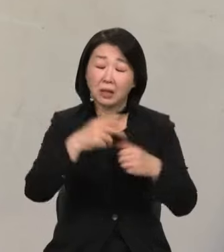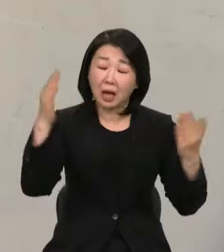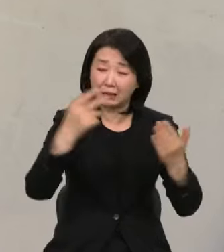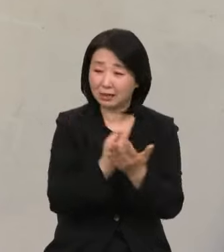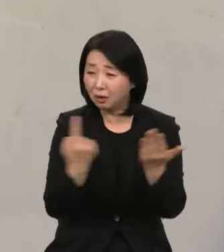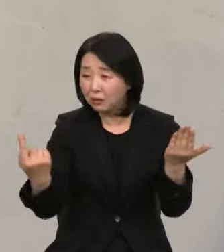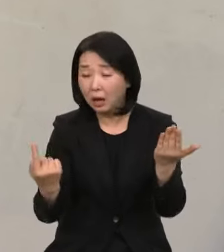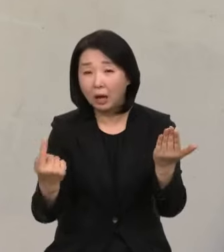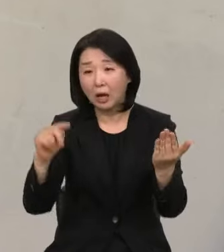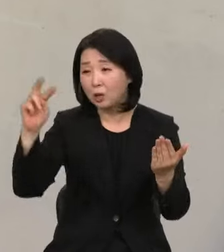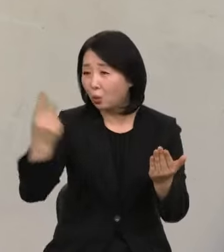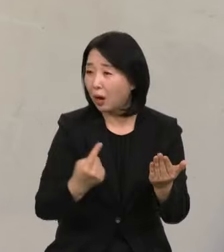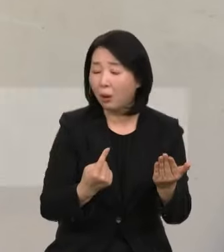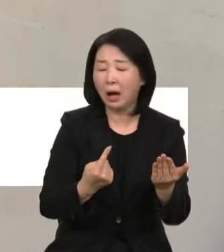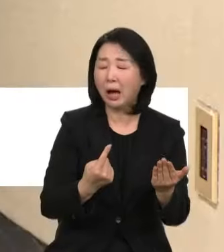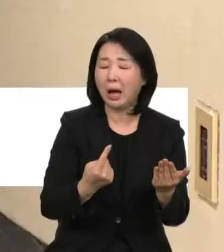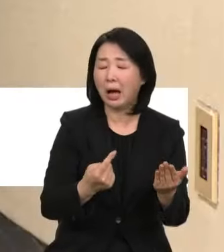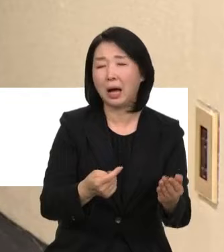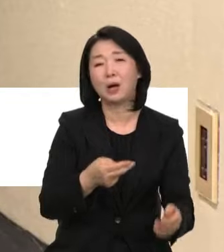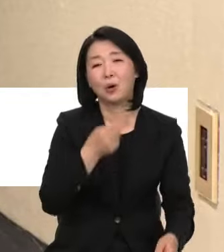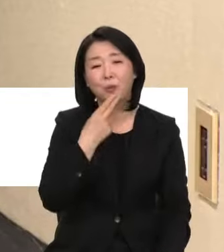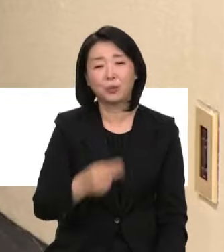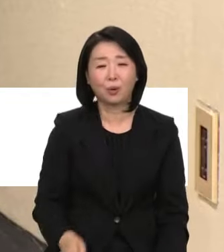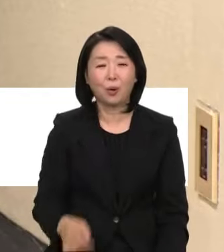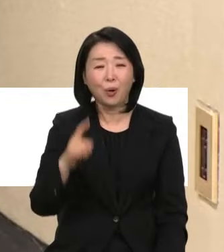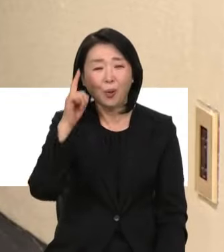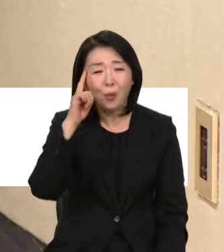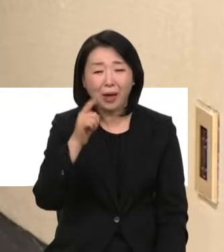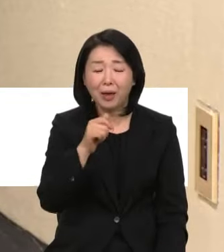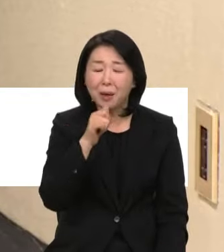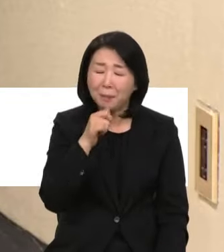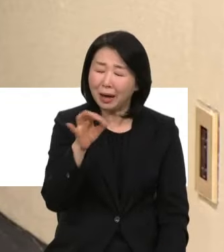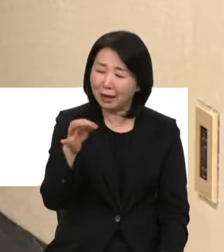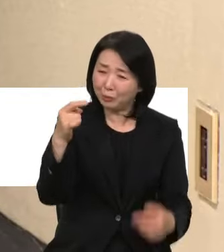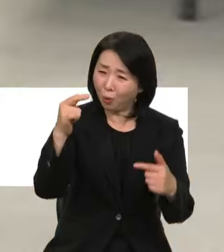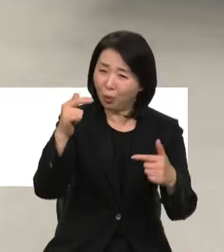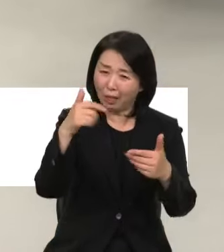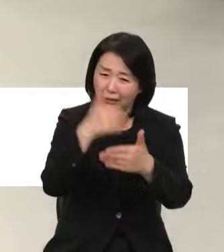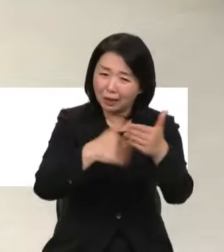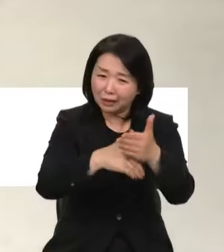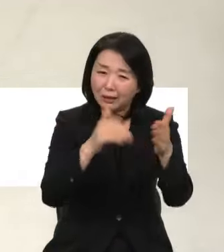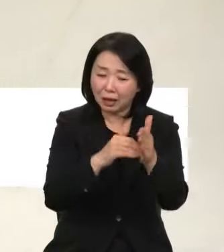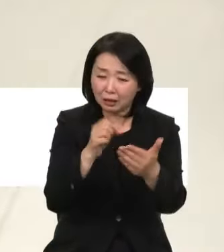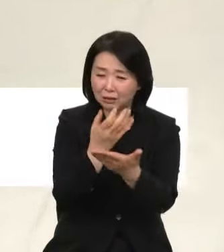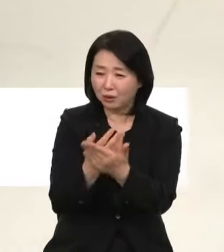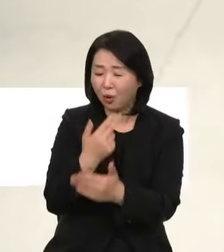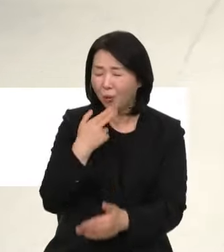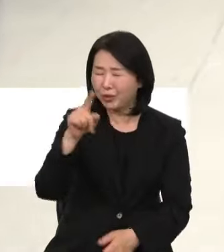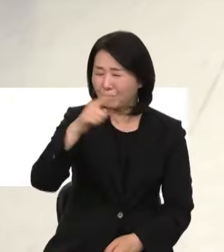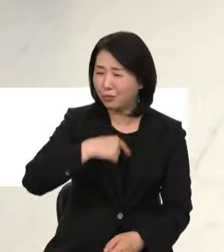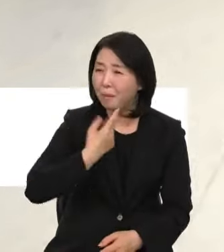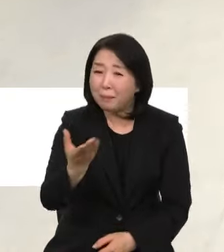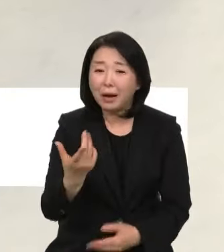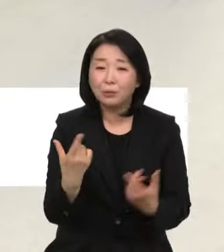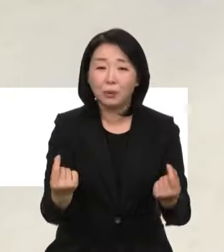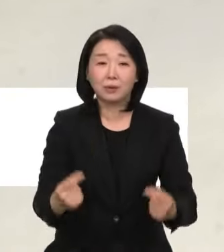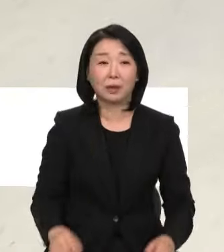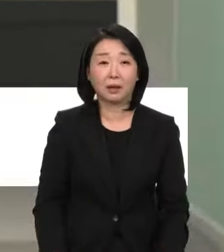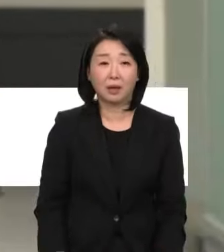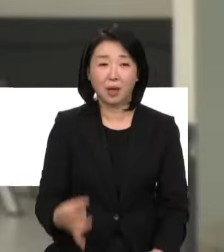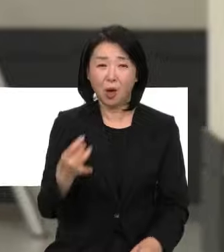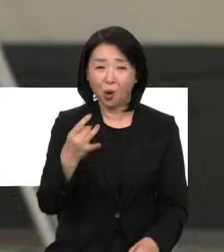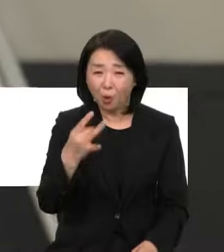낮다고 합니다. 이렇게 팝값 흥정하듯이 깎는 것은 근거가 없었다는 것을 자인하는 꼴입니다.